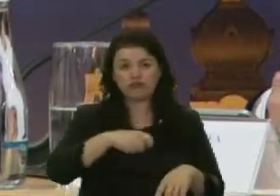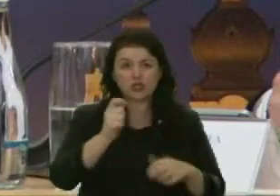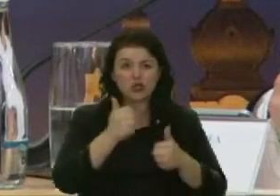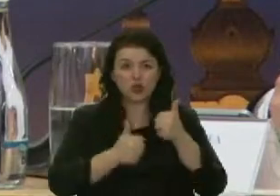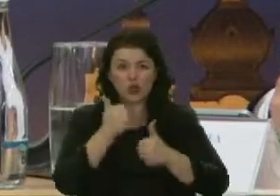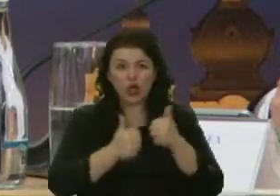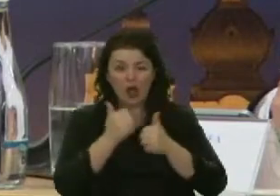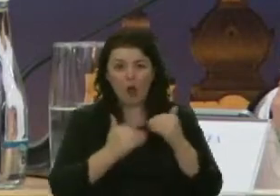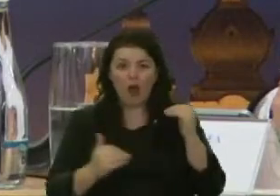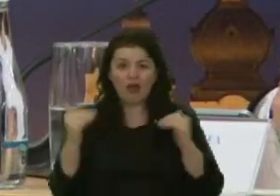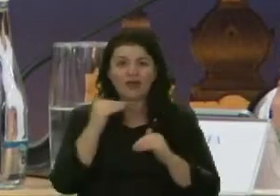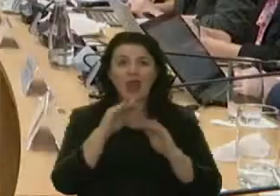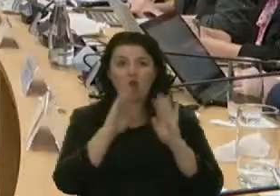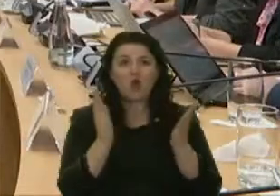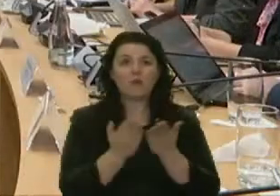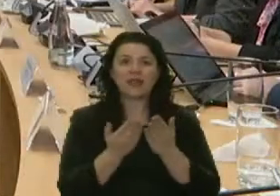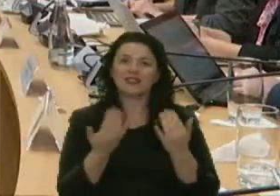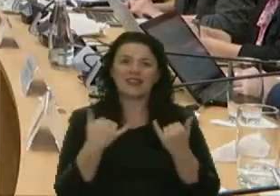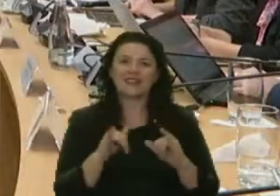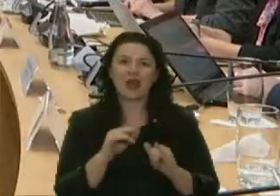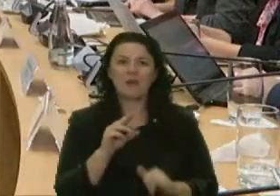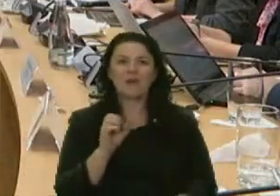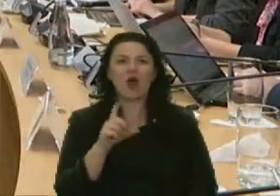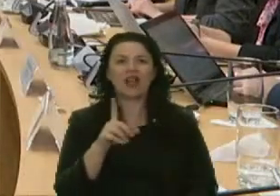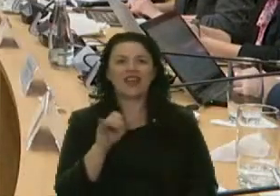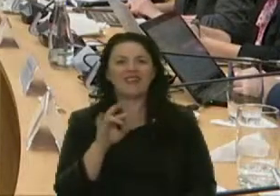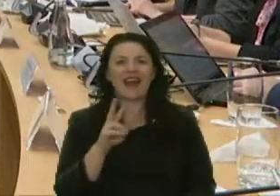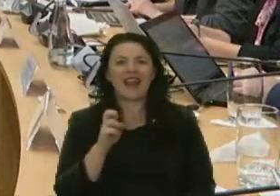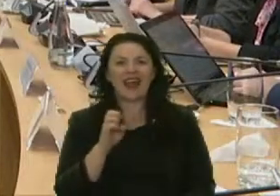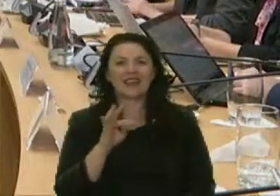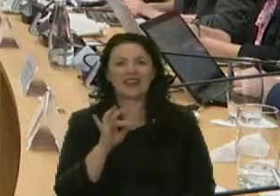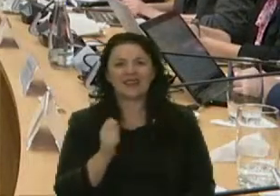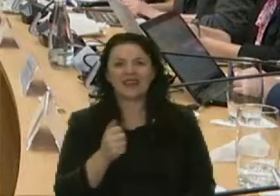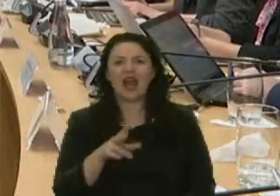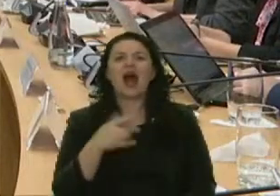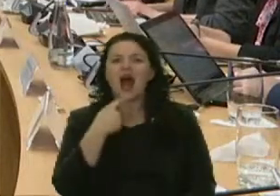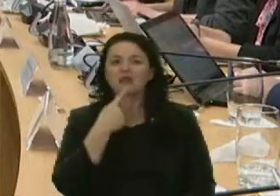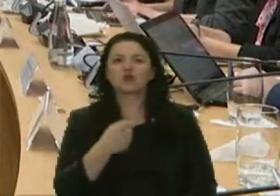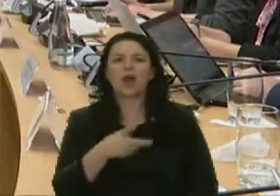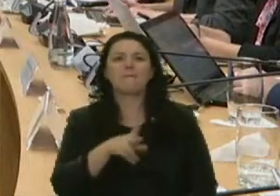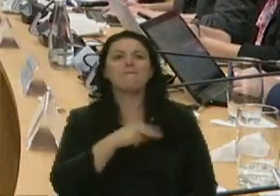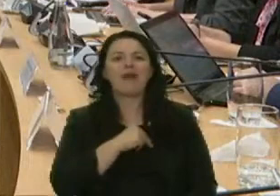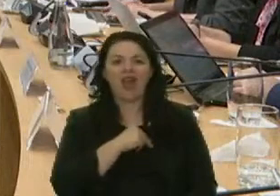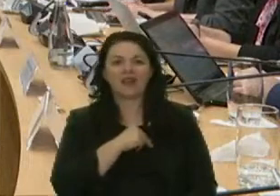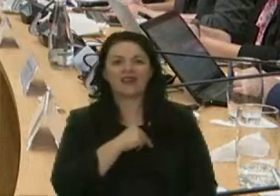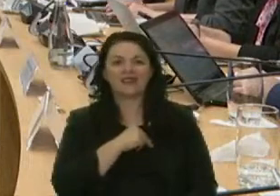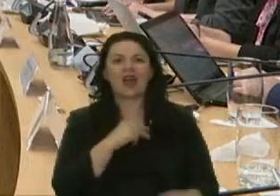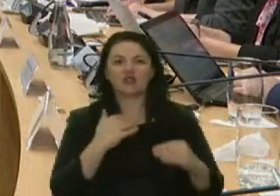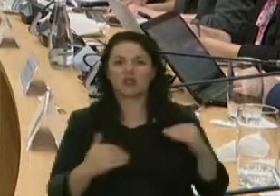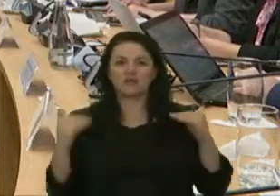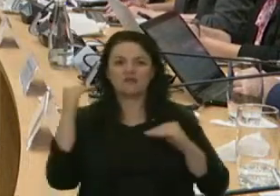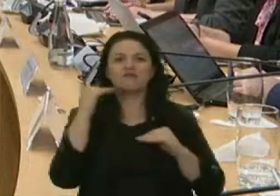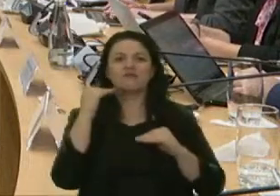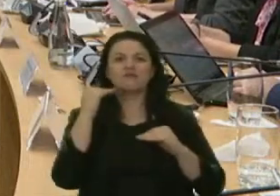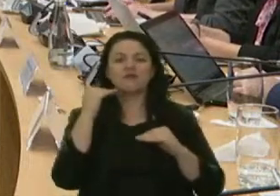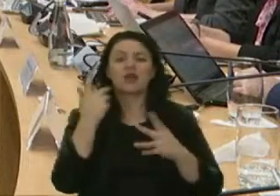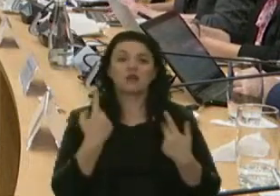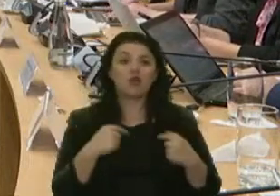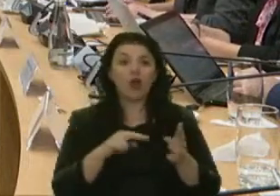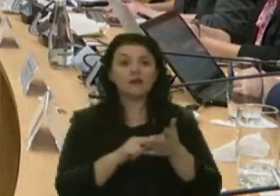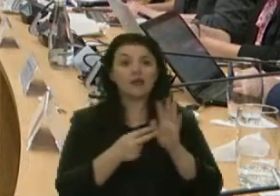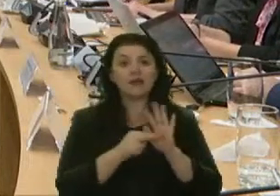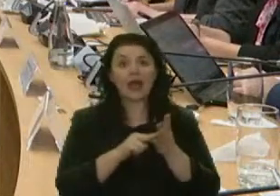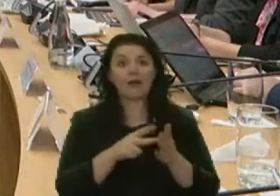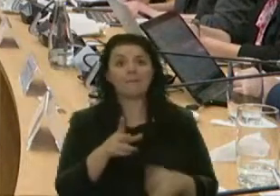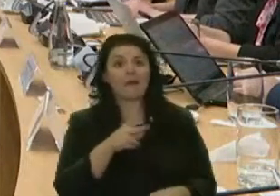nivelul la care este iar ce s a întâmplat ieri în polivalent a demonstrat că î merită își merită acest rang pe care l a adus Evident noi punem doar infrastructura